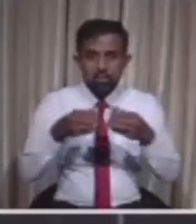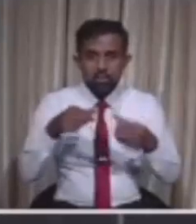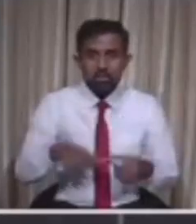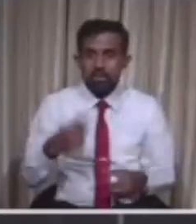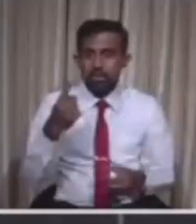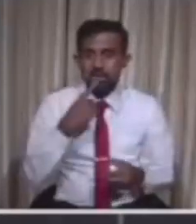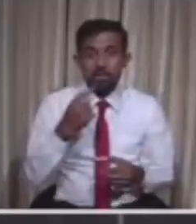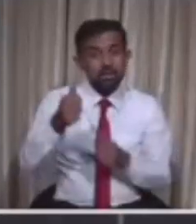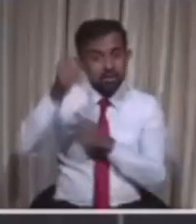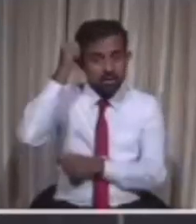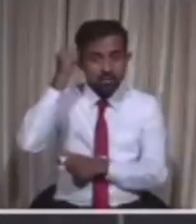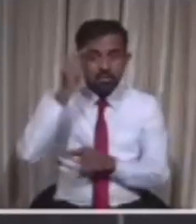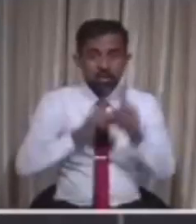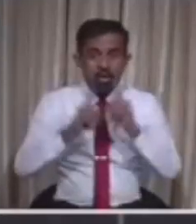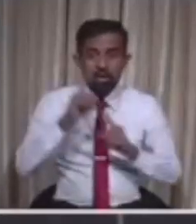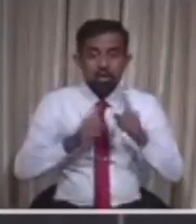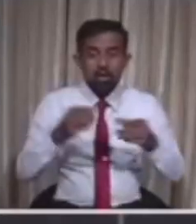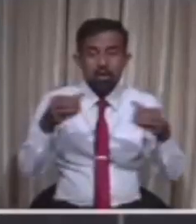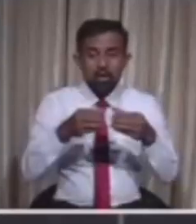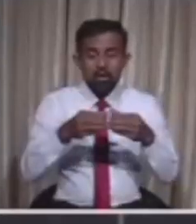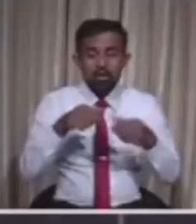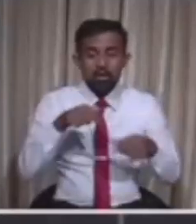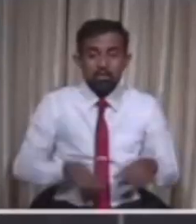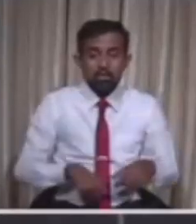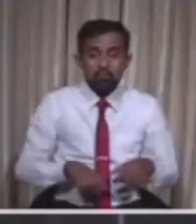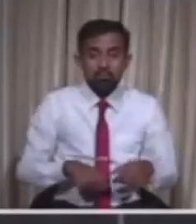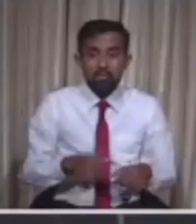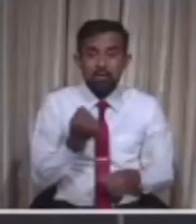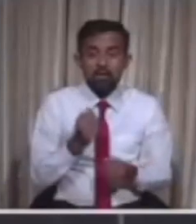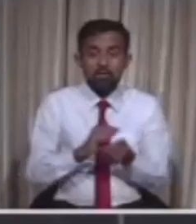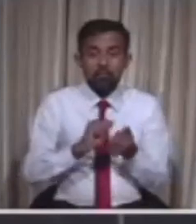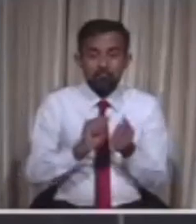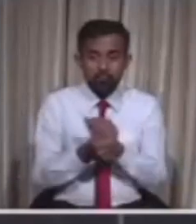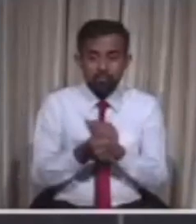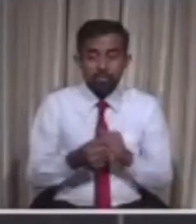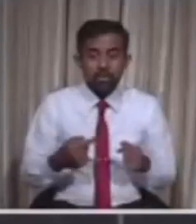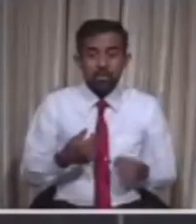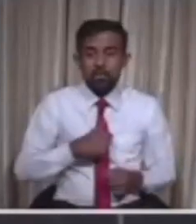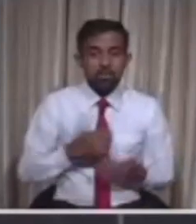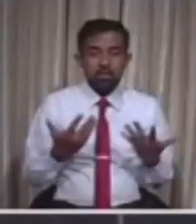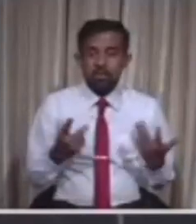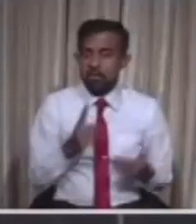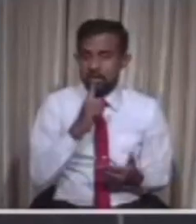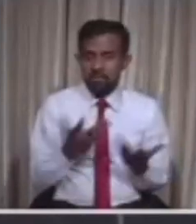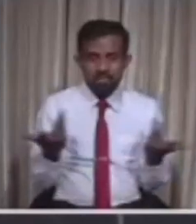bae. Ida api teka katakan buka katte itu jam mereka rannya na arti kepresans karena walta api virudda ikiala. Ini lagi anda